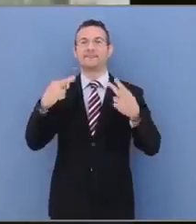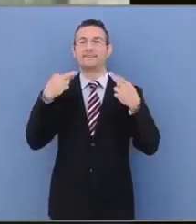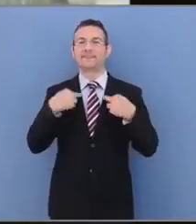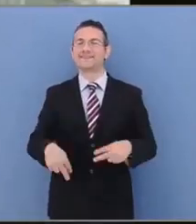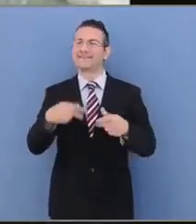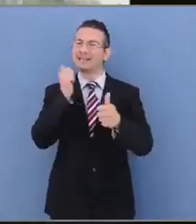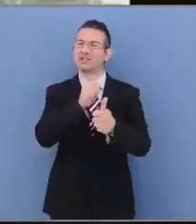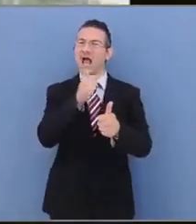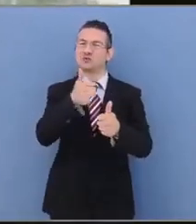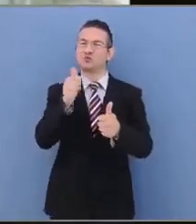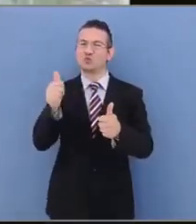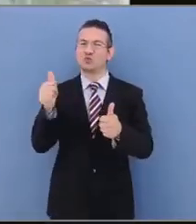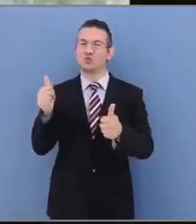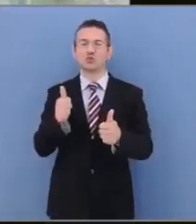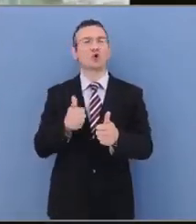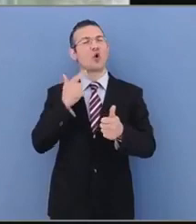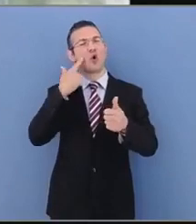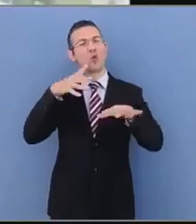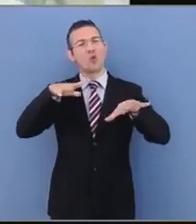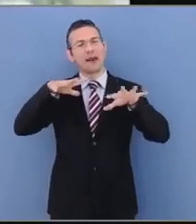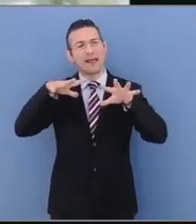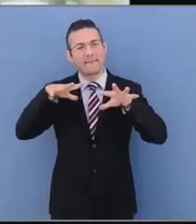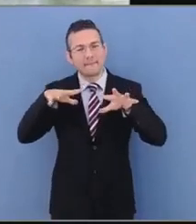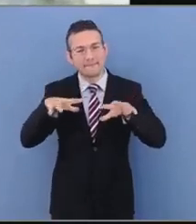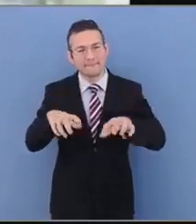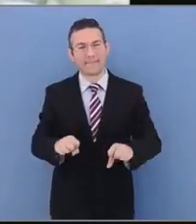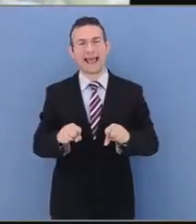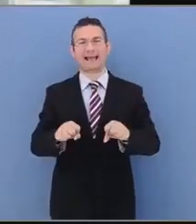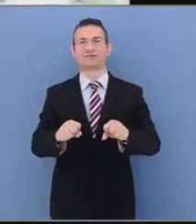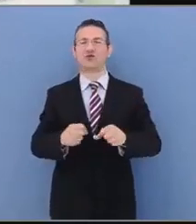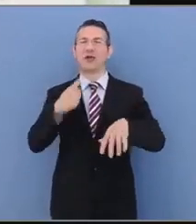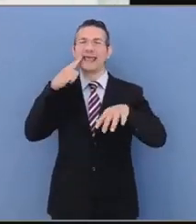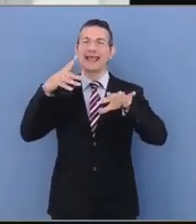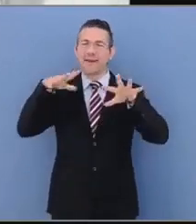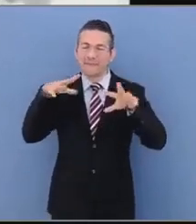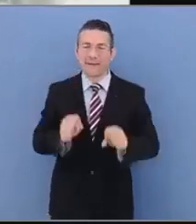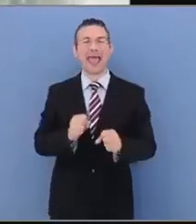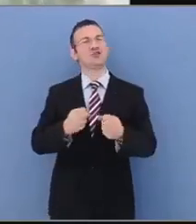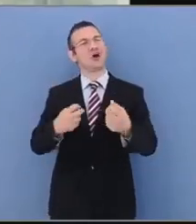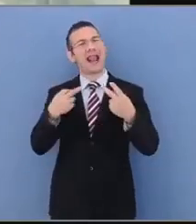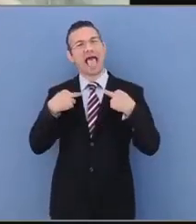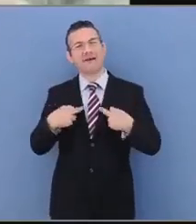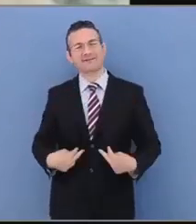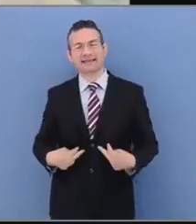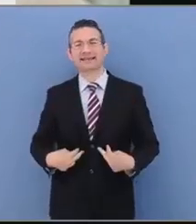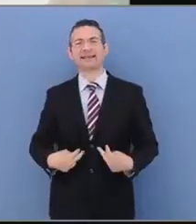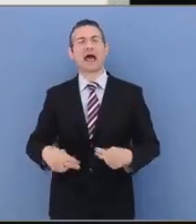un impegno. L'impegno che ci affida la vita è la libertà.